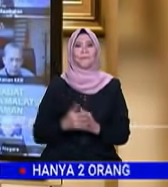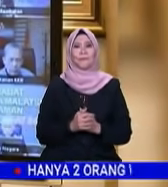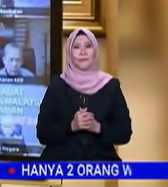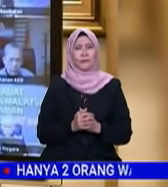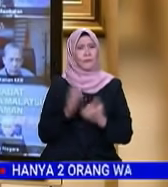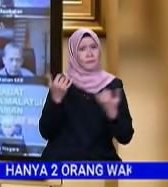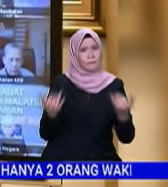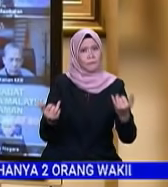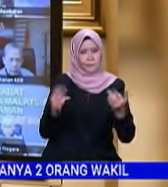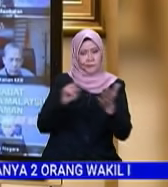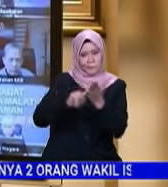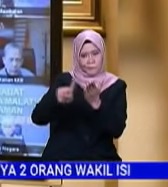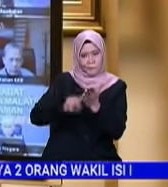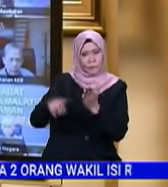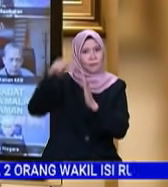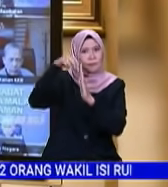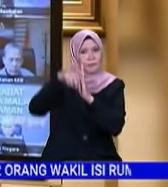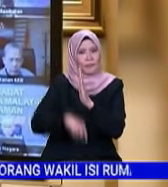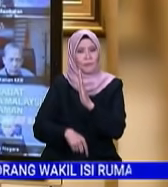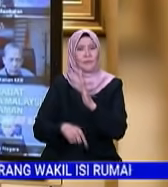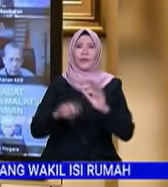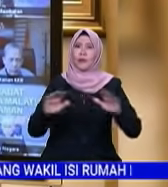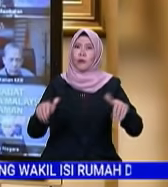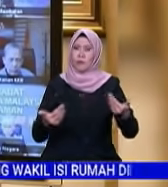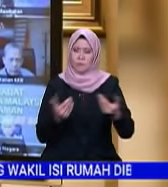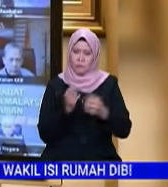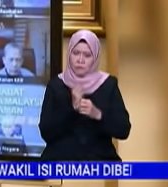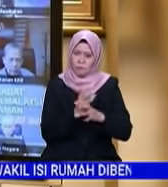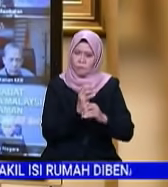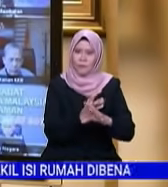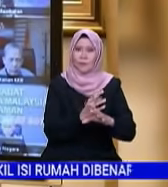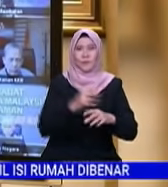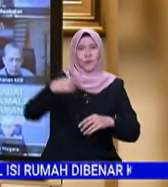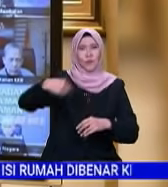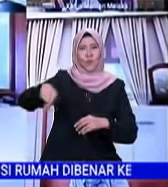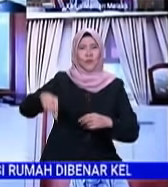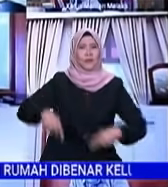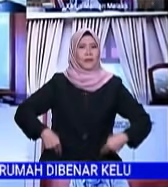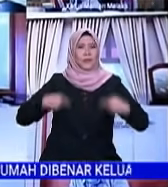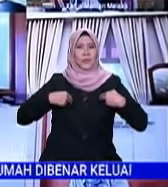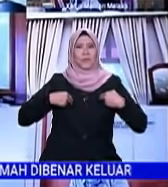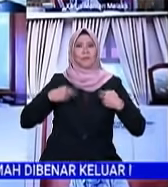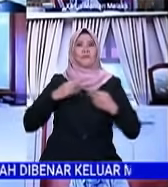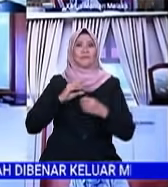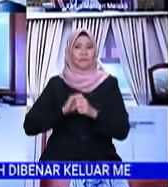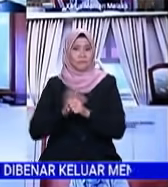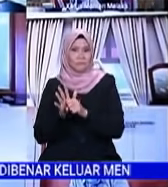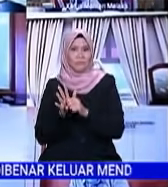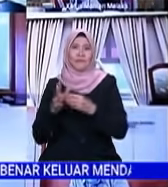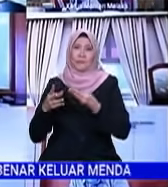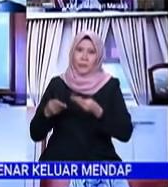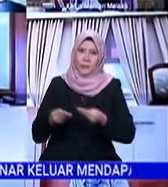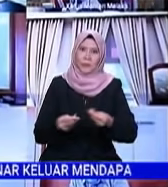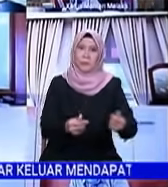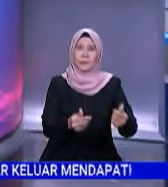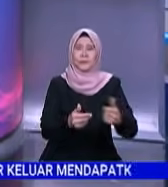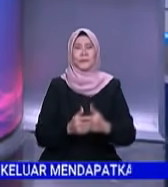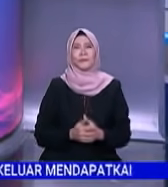dibuat berhati-hati bagi memastikan usaha pemulihan ekonomi dan kualiti hidup berjalan lancar.